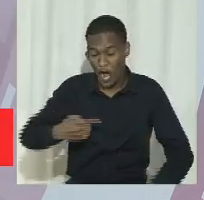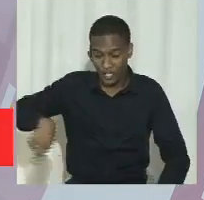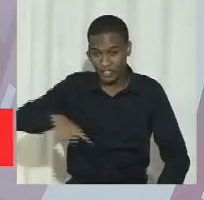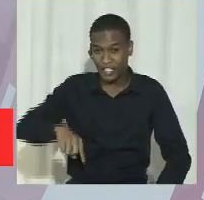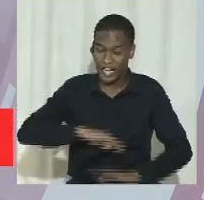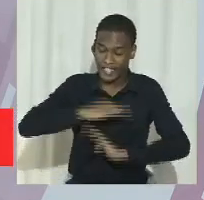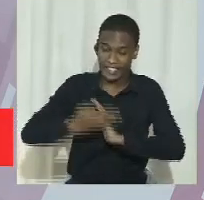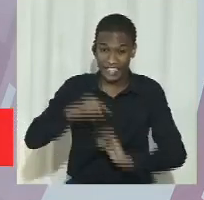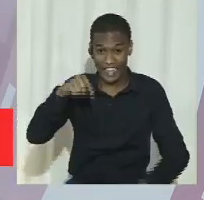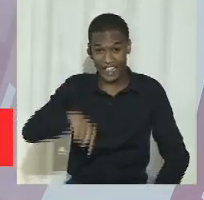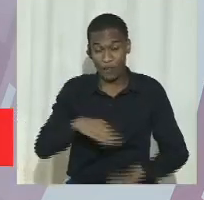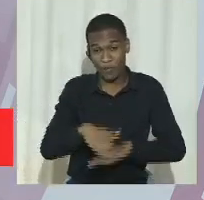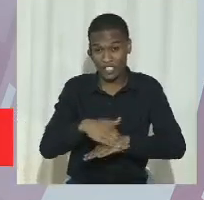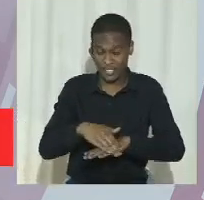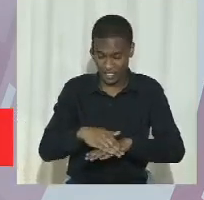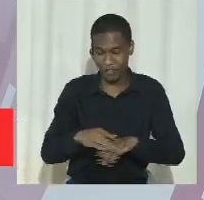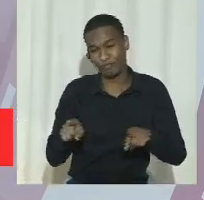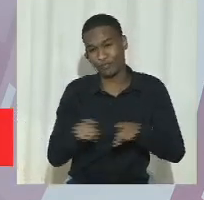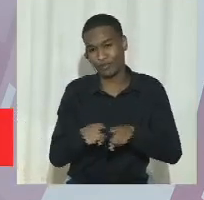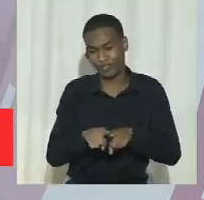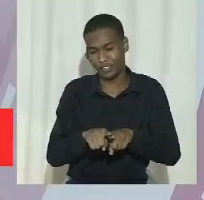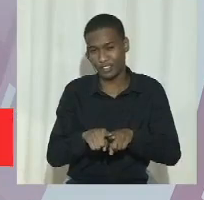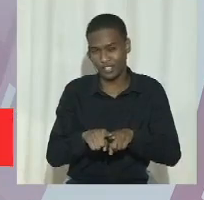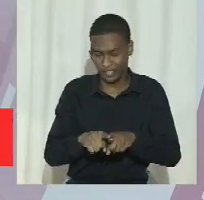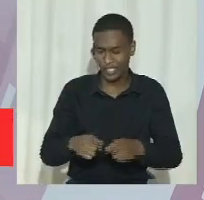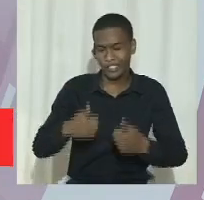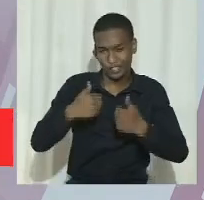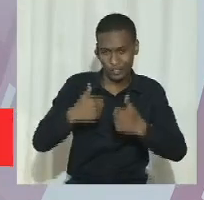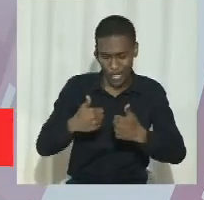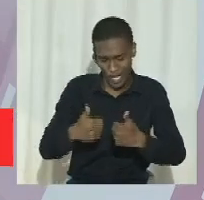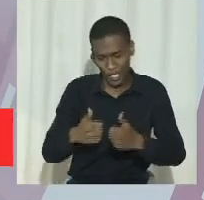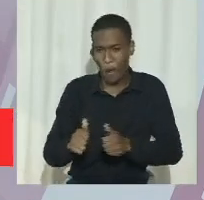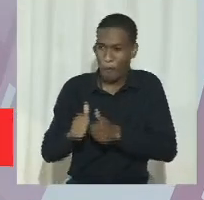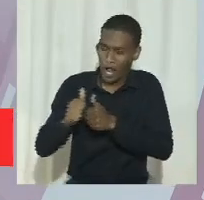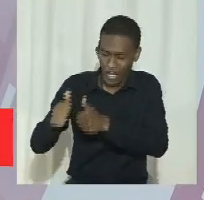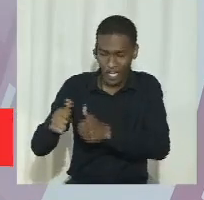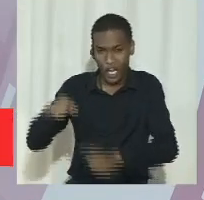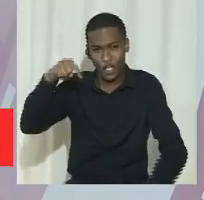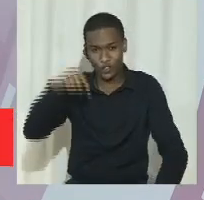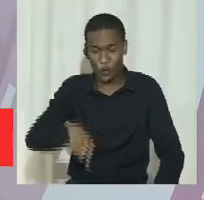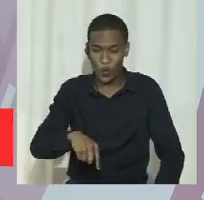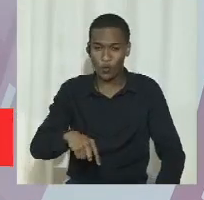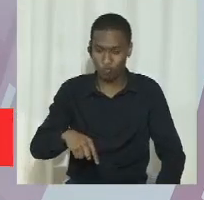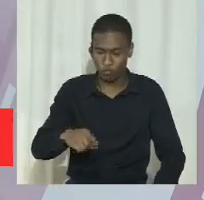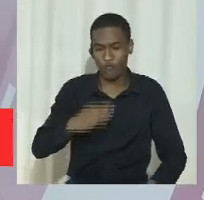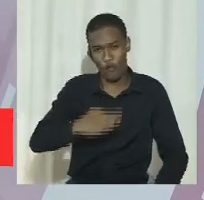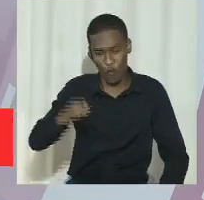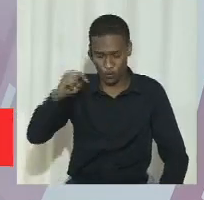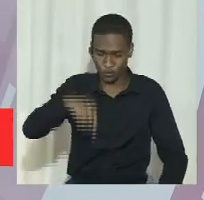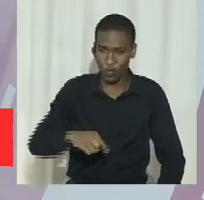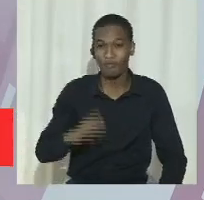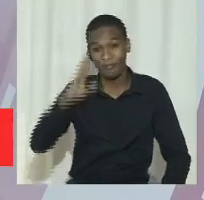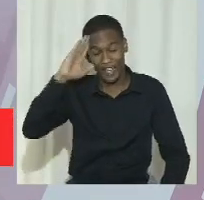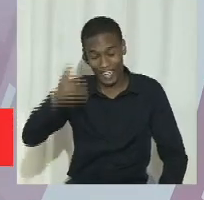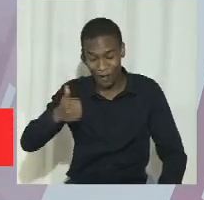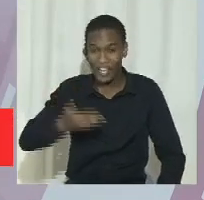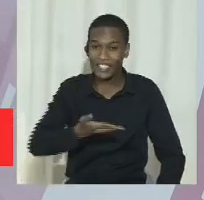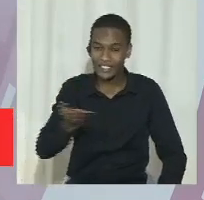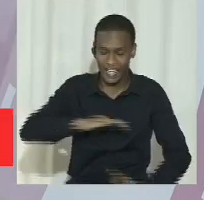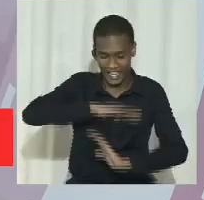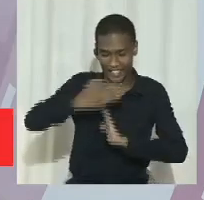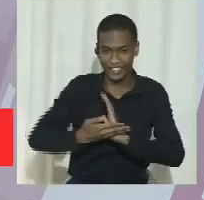manerana Madagasikara dia tokony aheno tsara ary anaraka n'izao fandarana zao ary miarabantsika rehetra koa